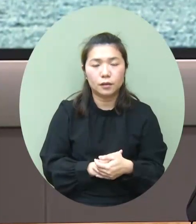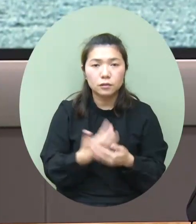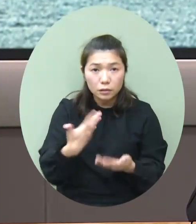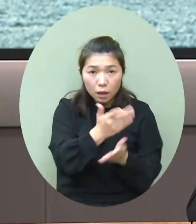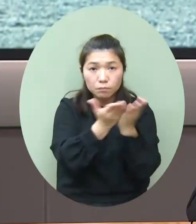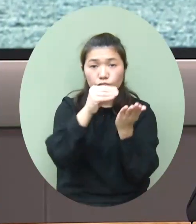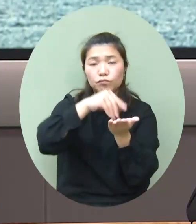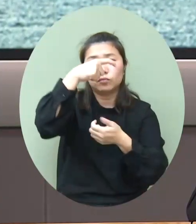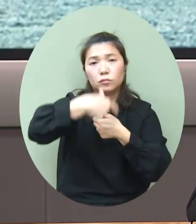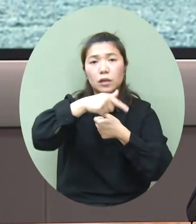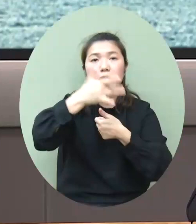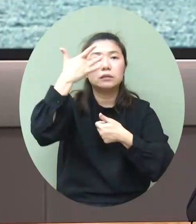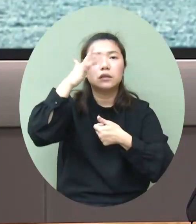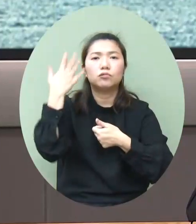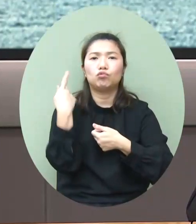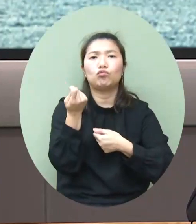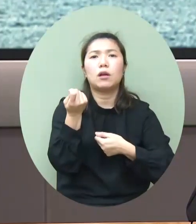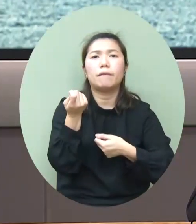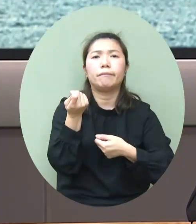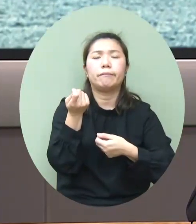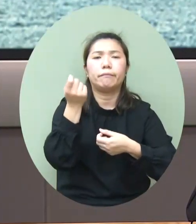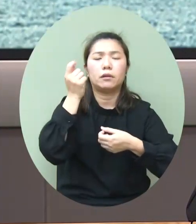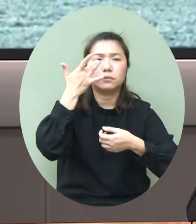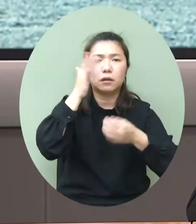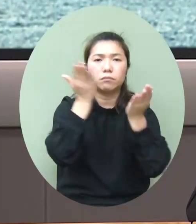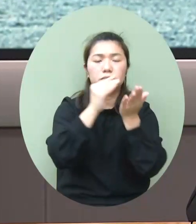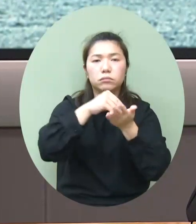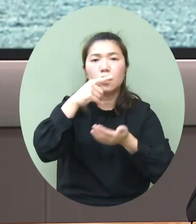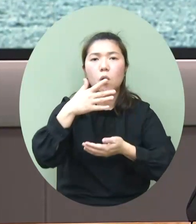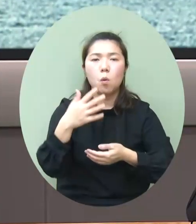呢，这些病例都是最近发现的，